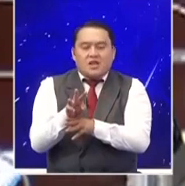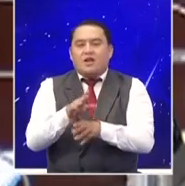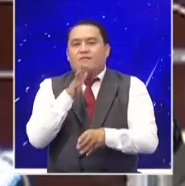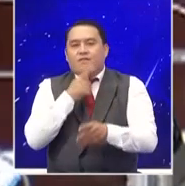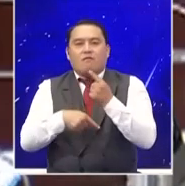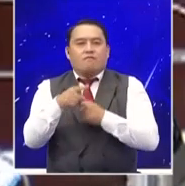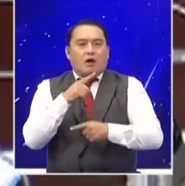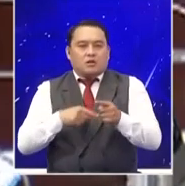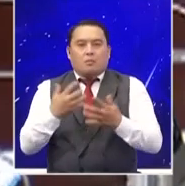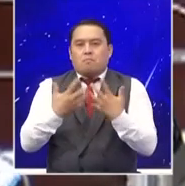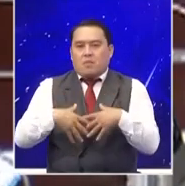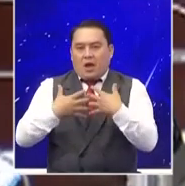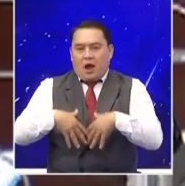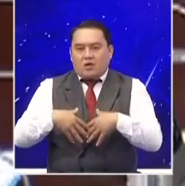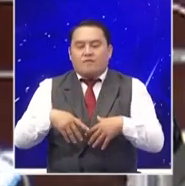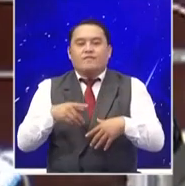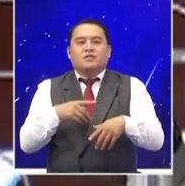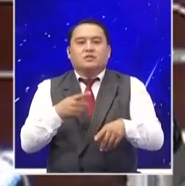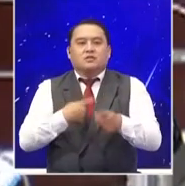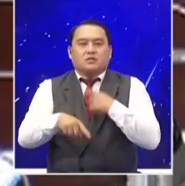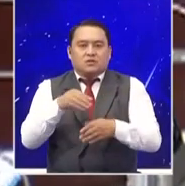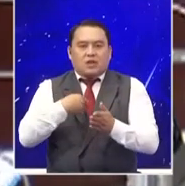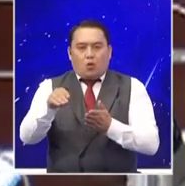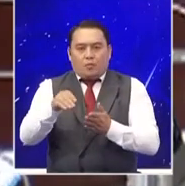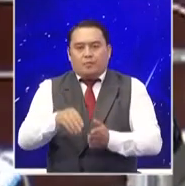средств в рамках механизма форвардного закупа.